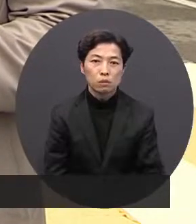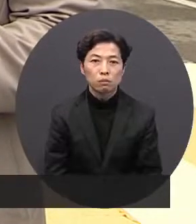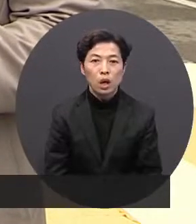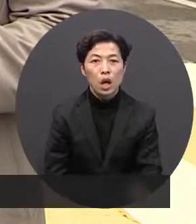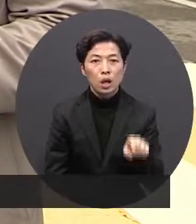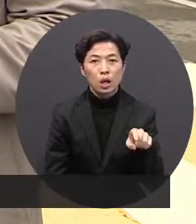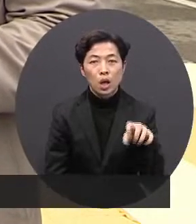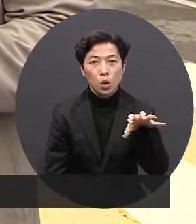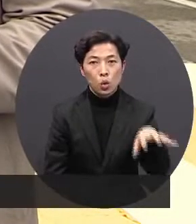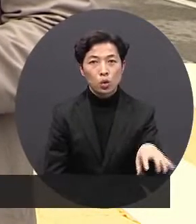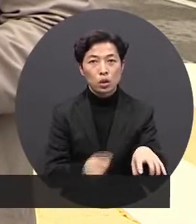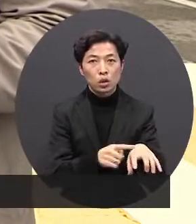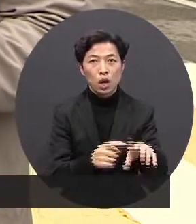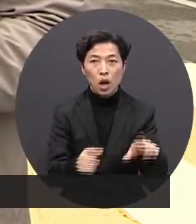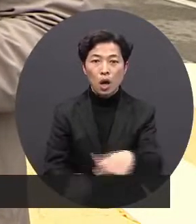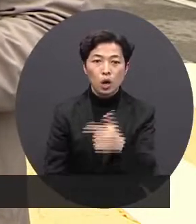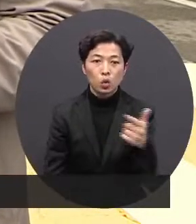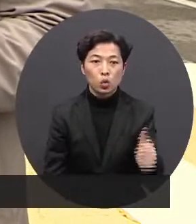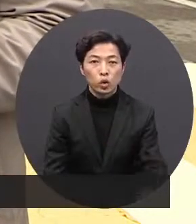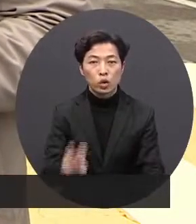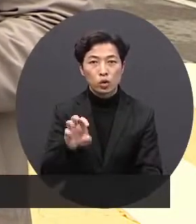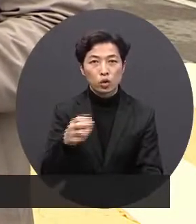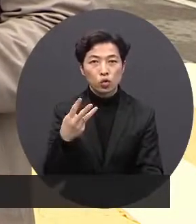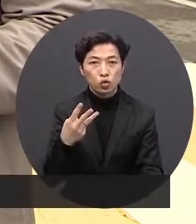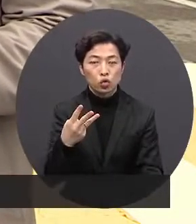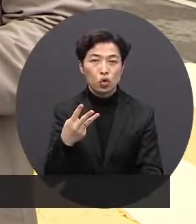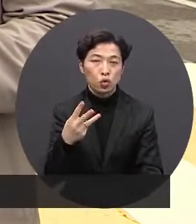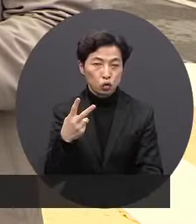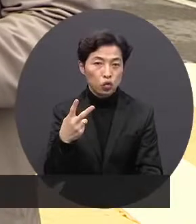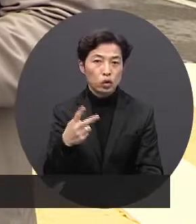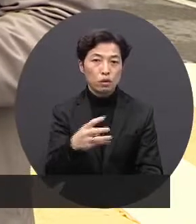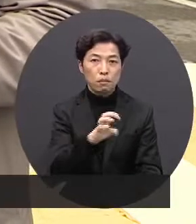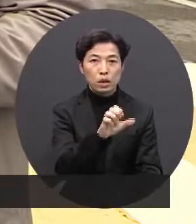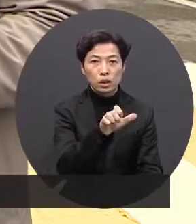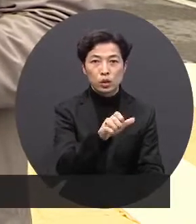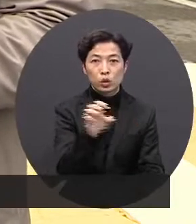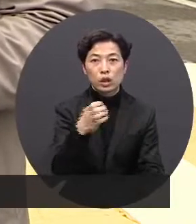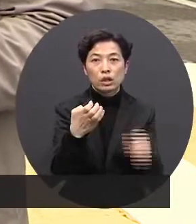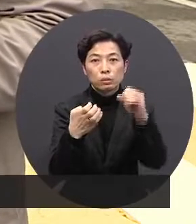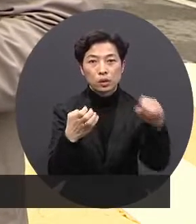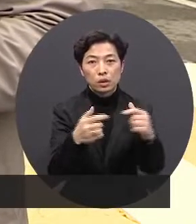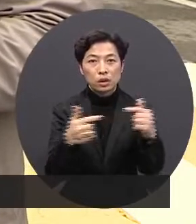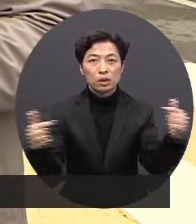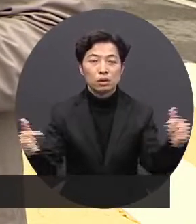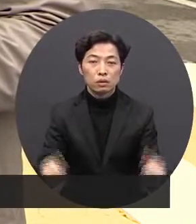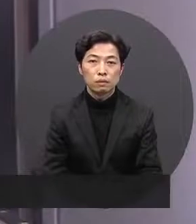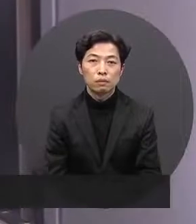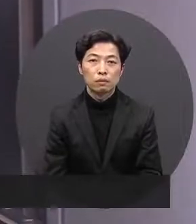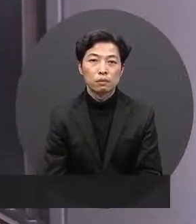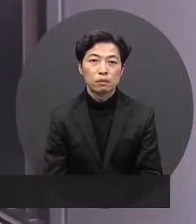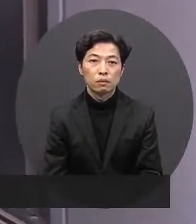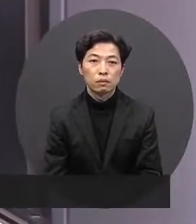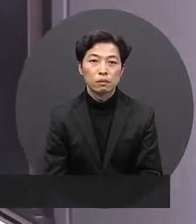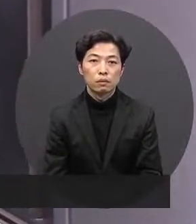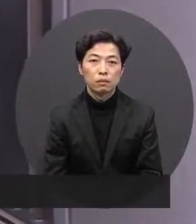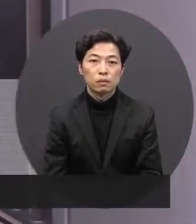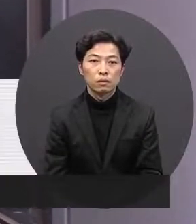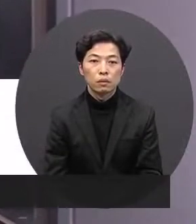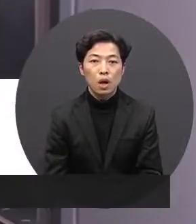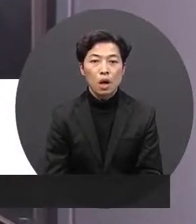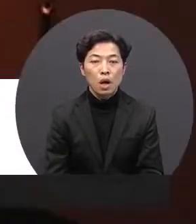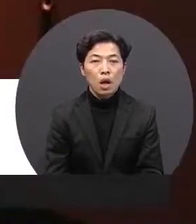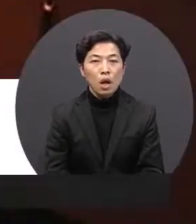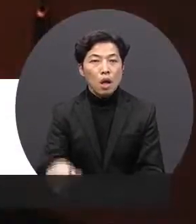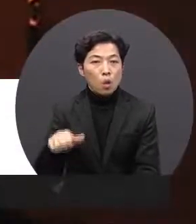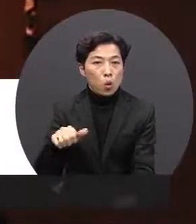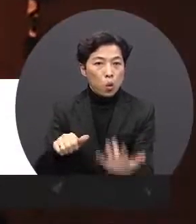이 화장장은 하루 화장 건수를 32건에서 45건으로 40%나 늘렸습니다. 화장로를